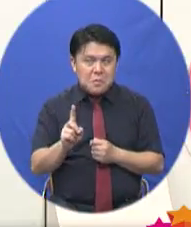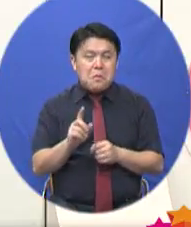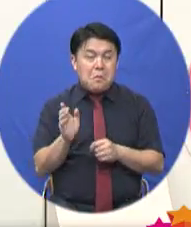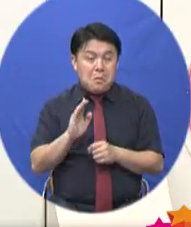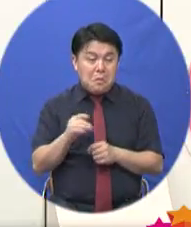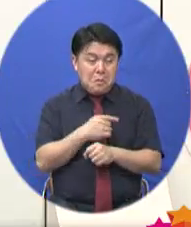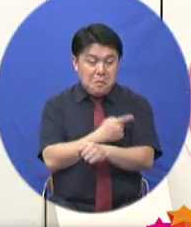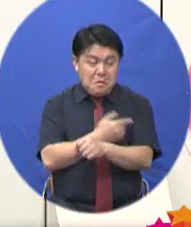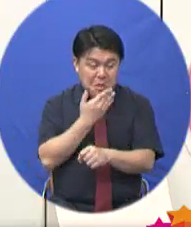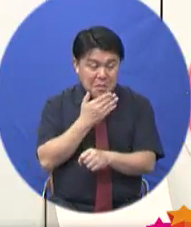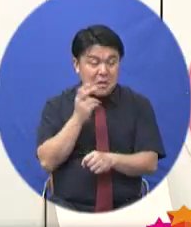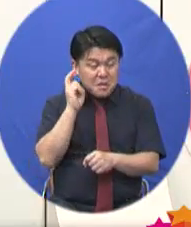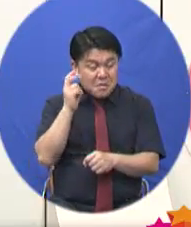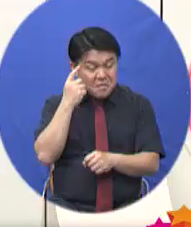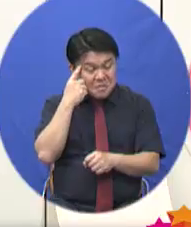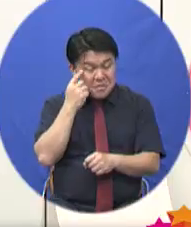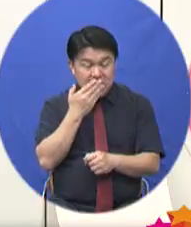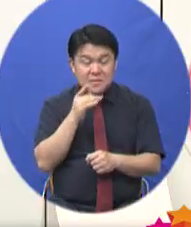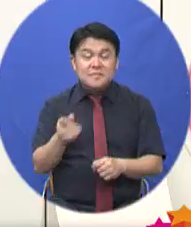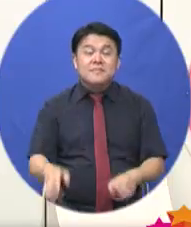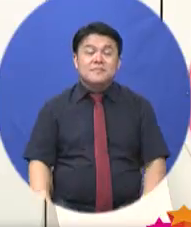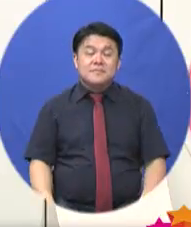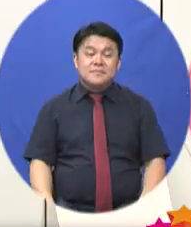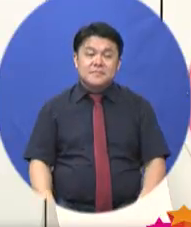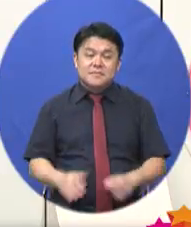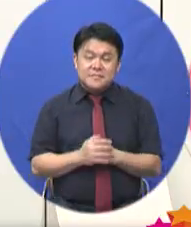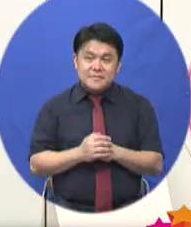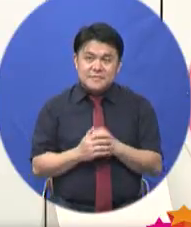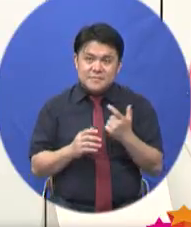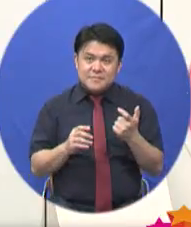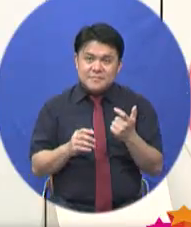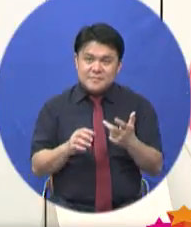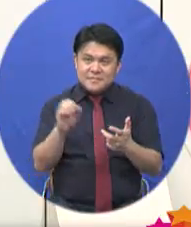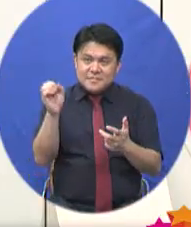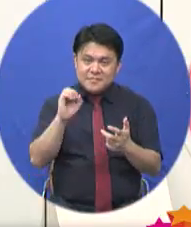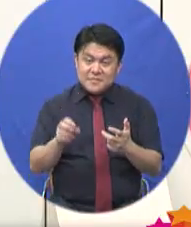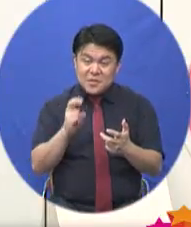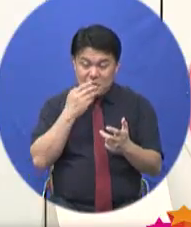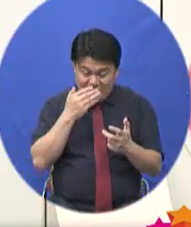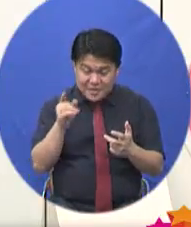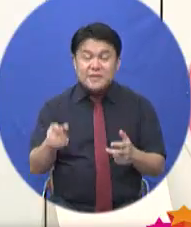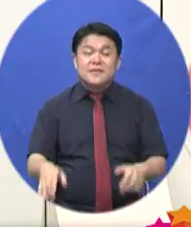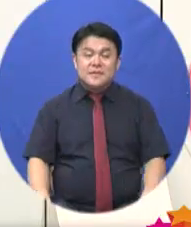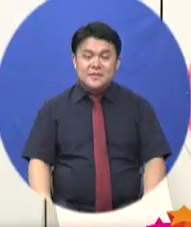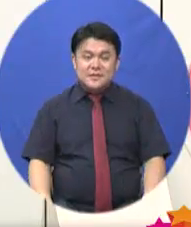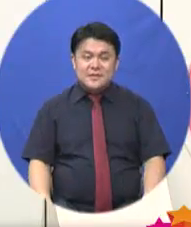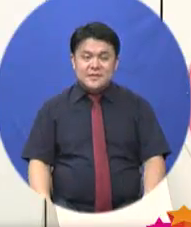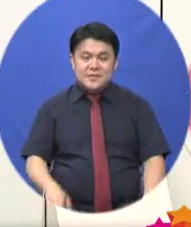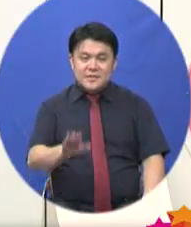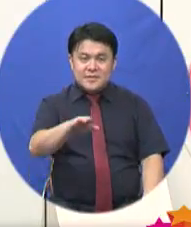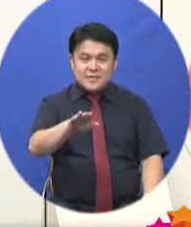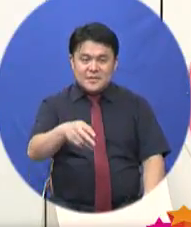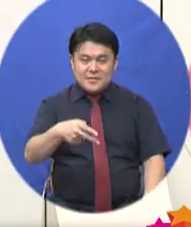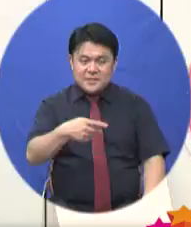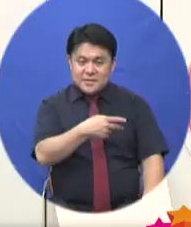어느 정도 짐작할 수 있죠. 아, 예. 네, 한 60-70%는 나옵니다. 아, 네. 그러면 신대훈님 목소리만